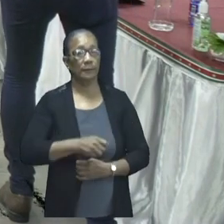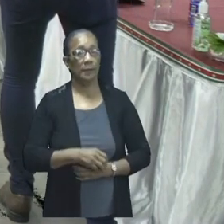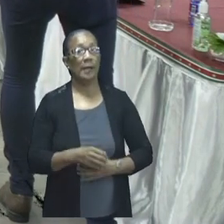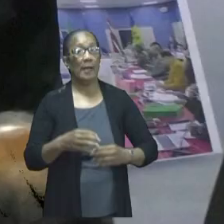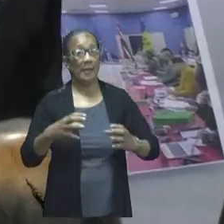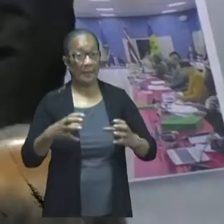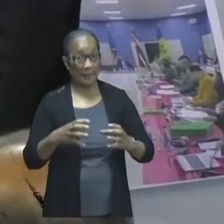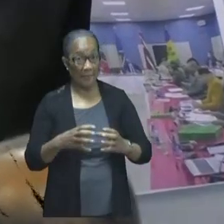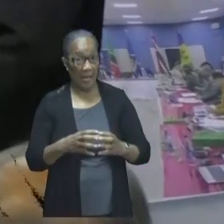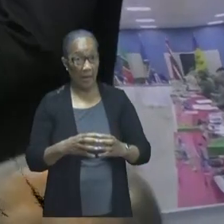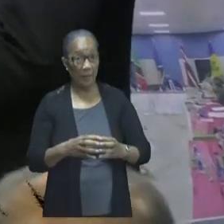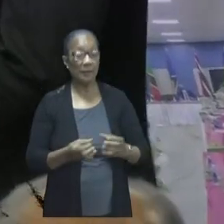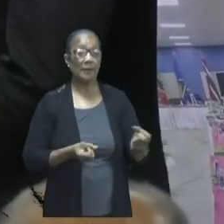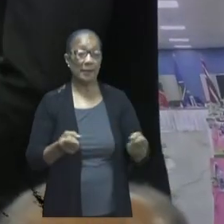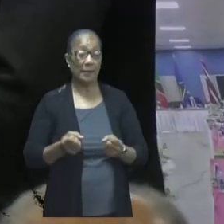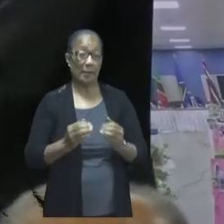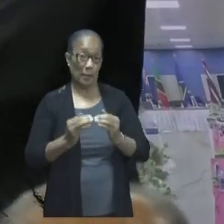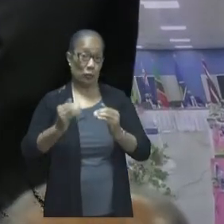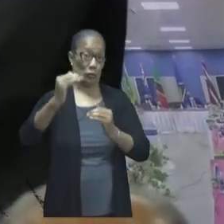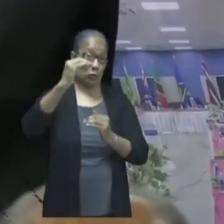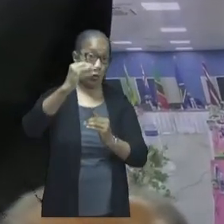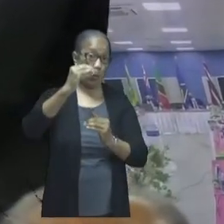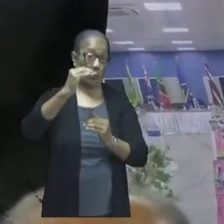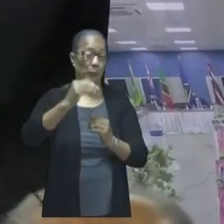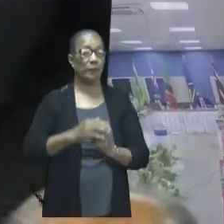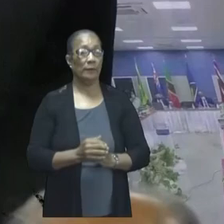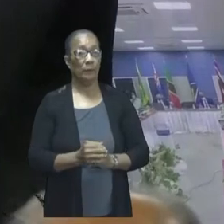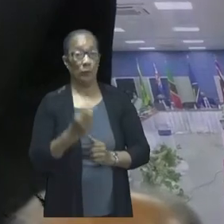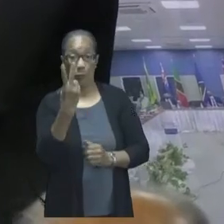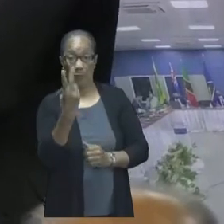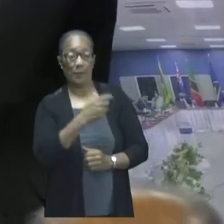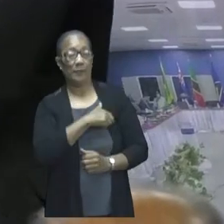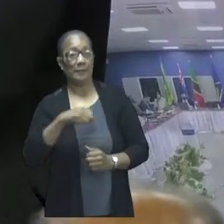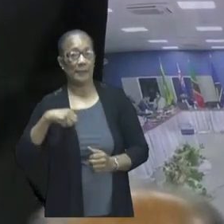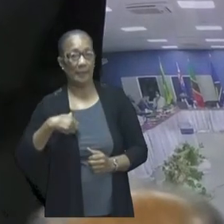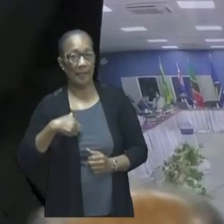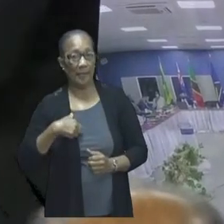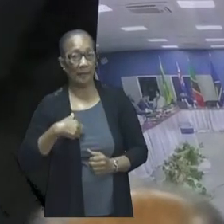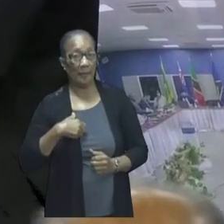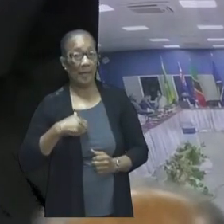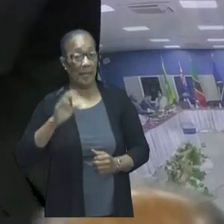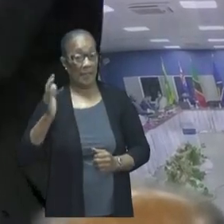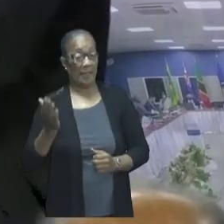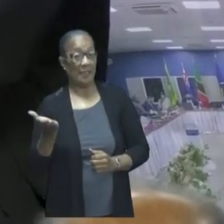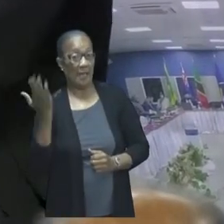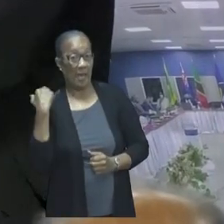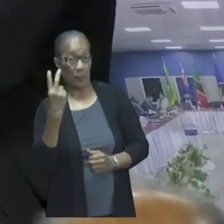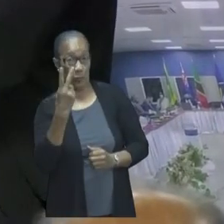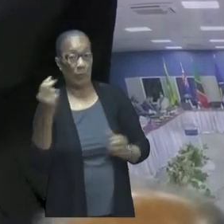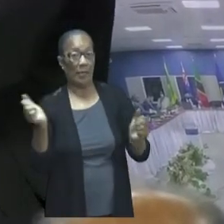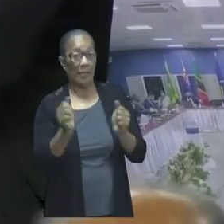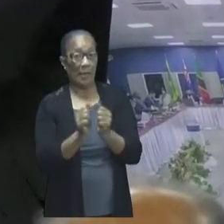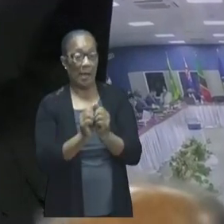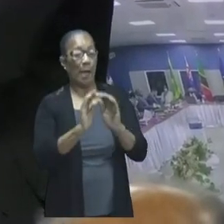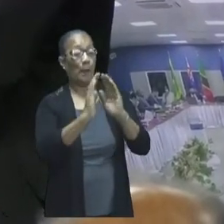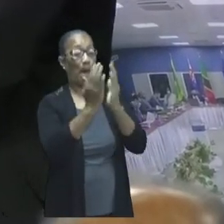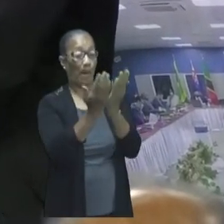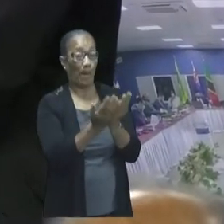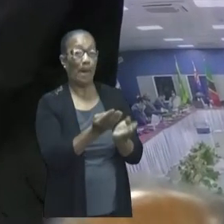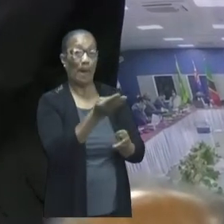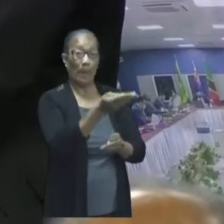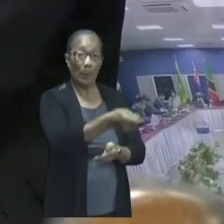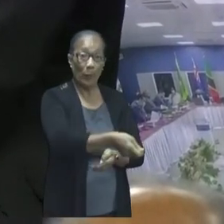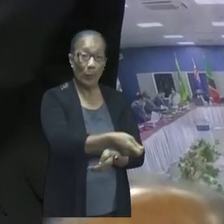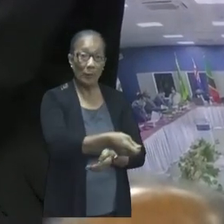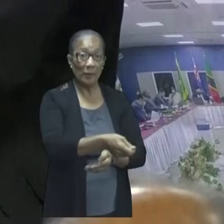samen vormen wij de regeren stop b&b is not to carry a beaucoup bestaat